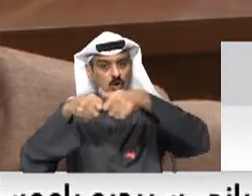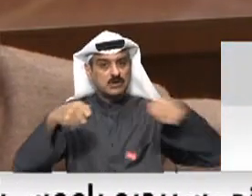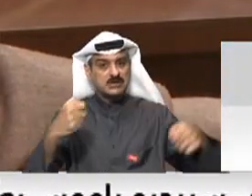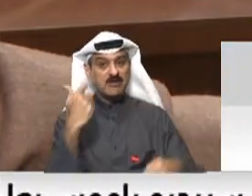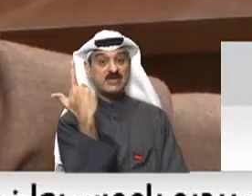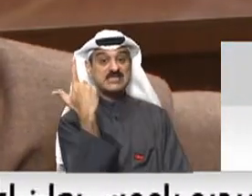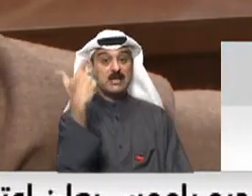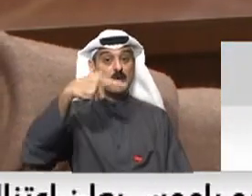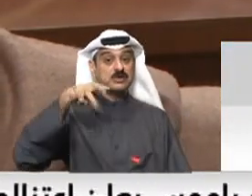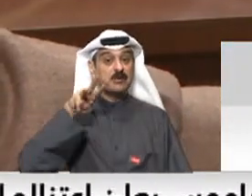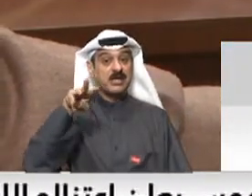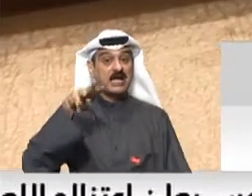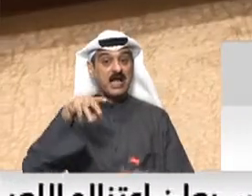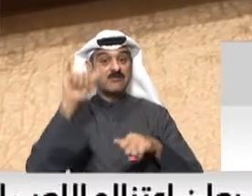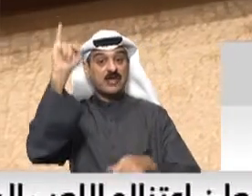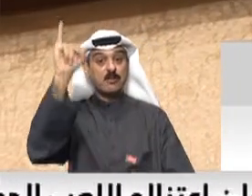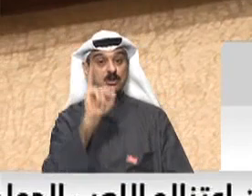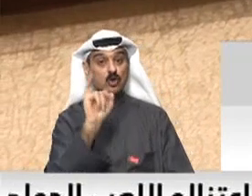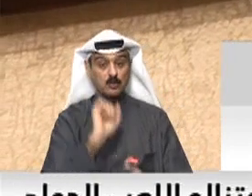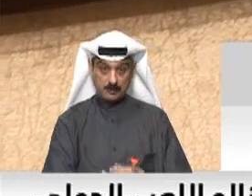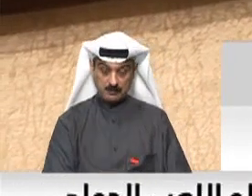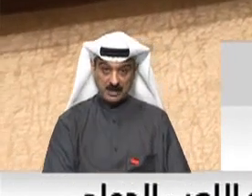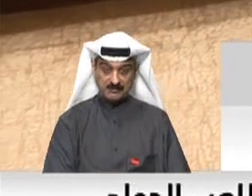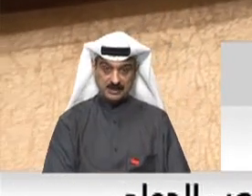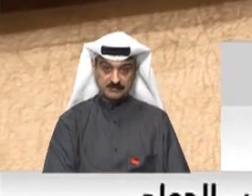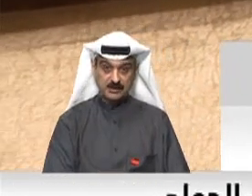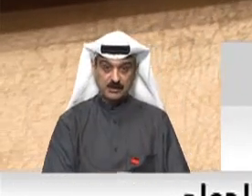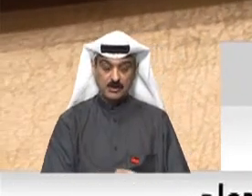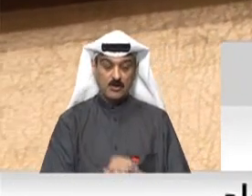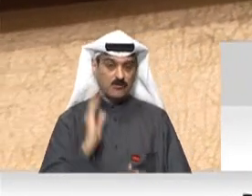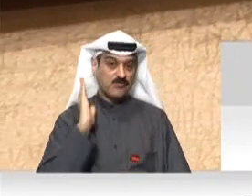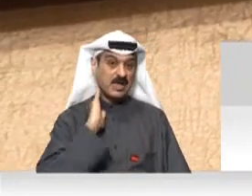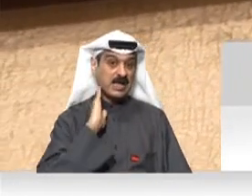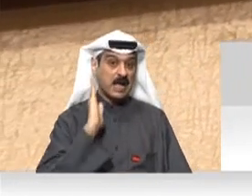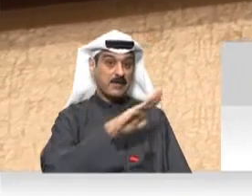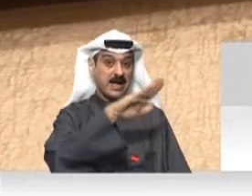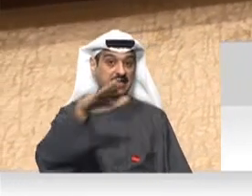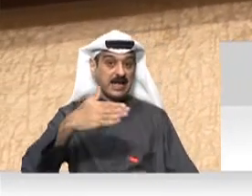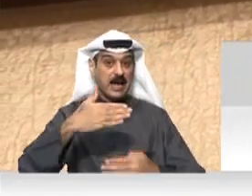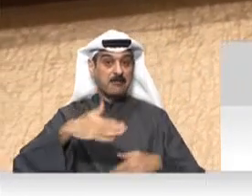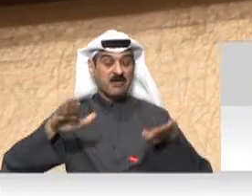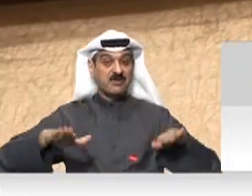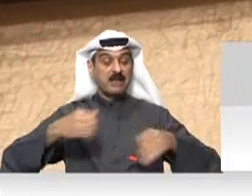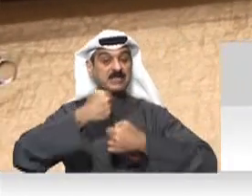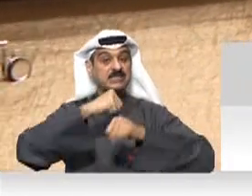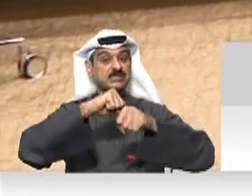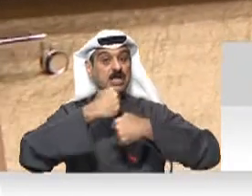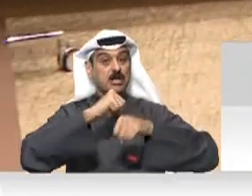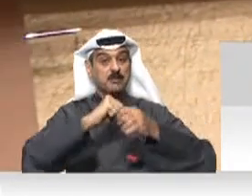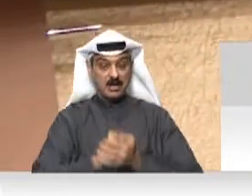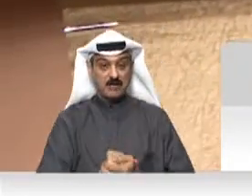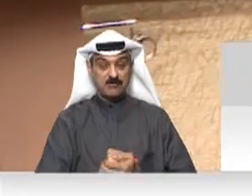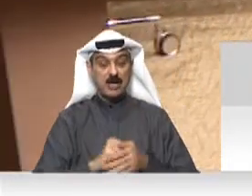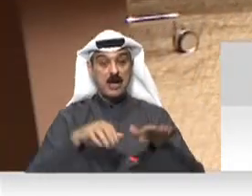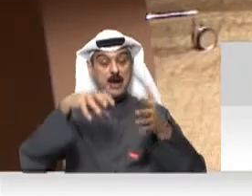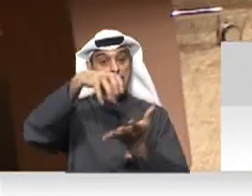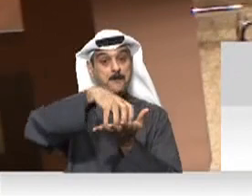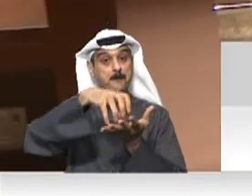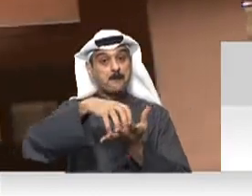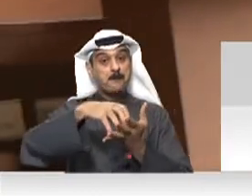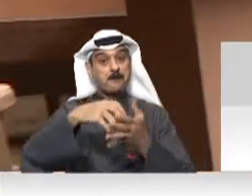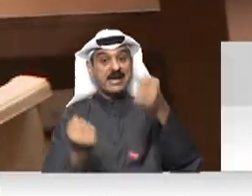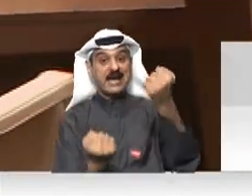تقريبا. يحتوي على مبنى للأمانة العامة للمجلس البلدي، وكذلك مبنى مواقف سيارات متعدد الأدوار